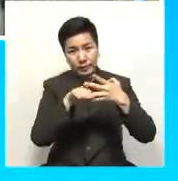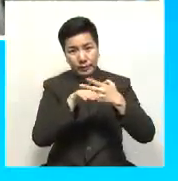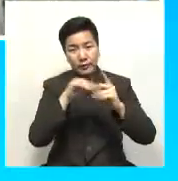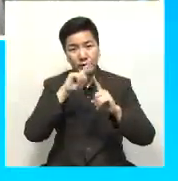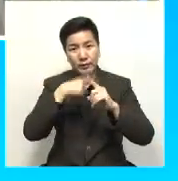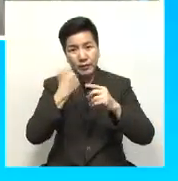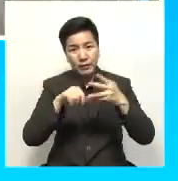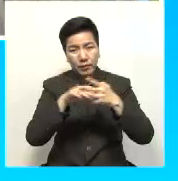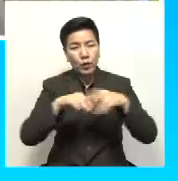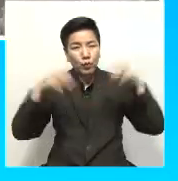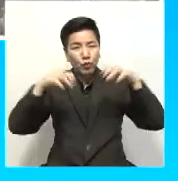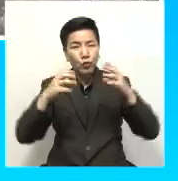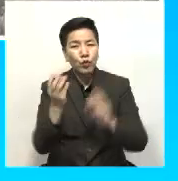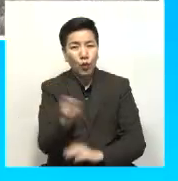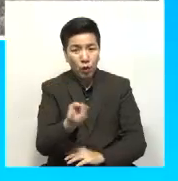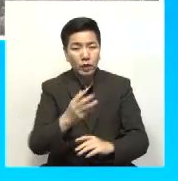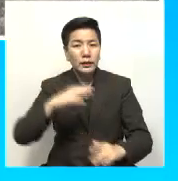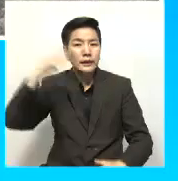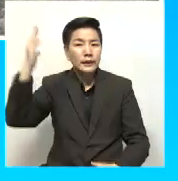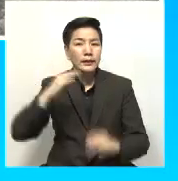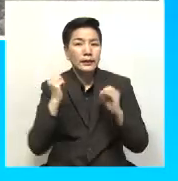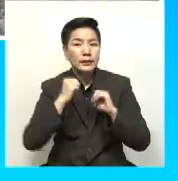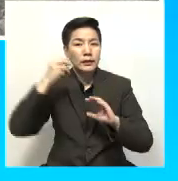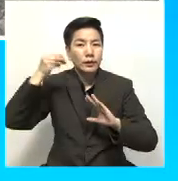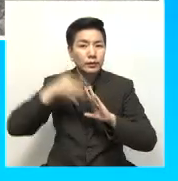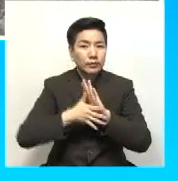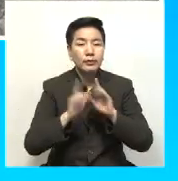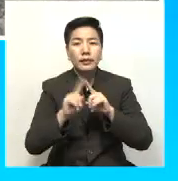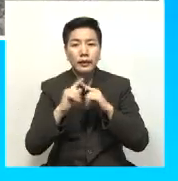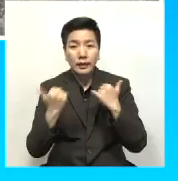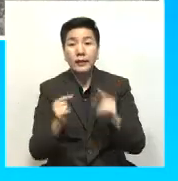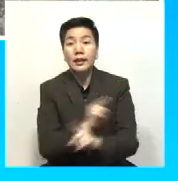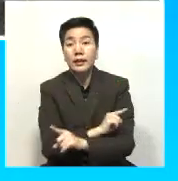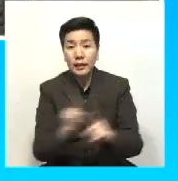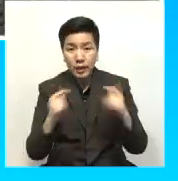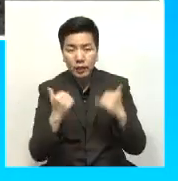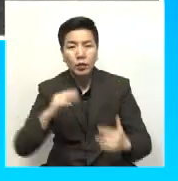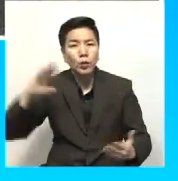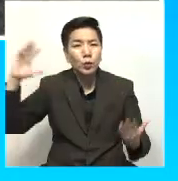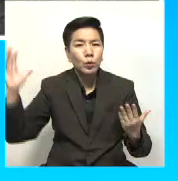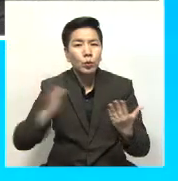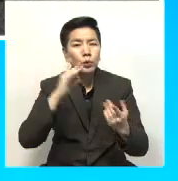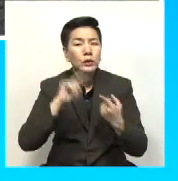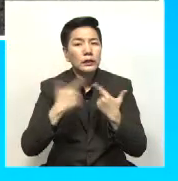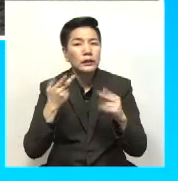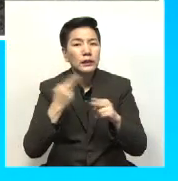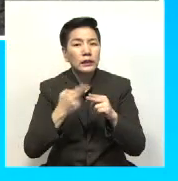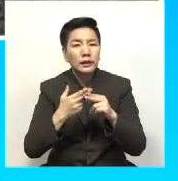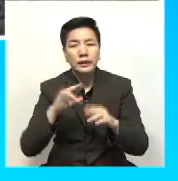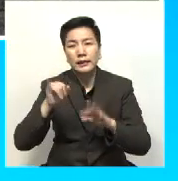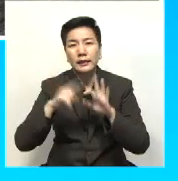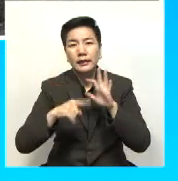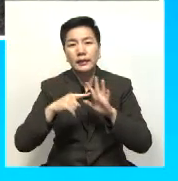าฝนก็จะเริ่มลดน้อยลงแล้วจะมีลมหนาวแผ่เข้ามาแต่เพียงแต่ว่าตอนนี้เนื่องจากว่ามันมีพายุของที่เรียกว่าจ